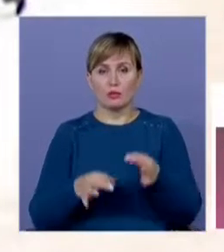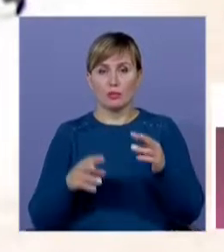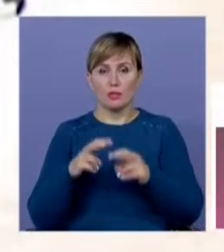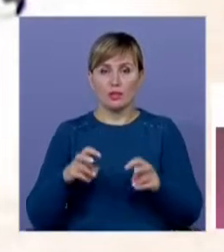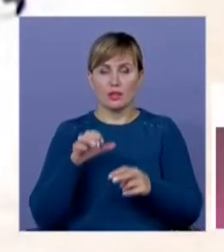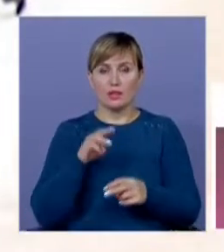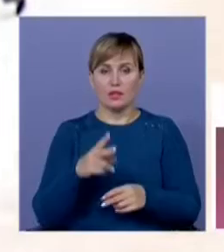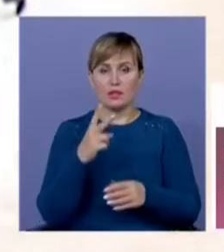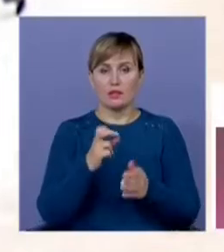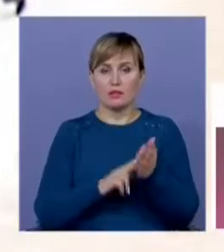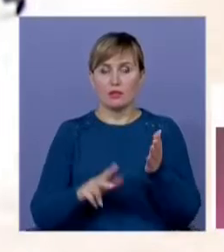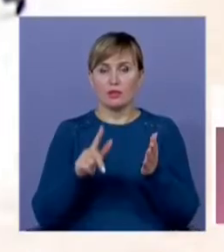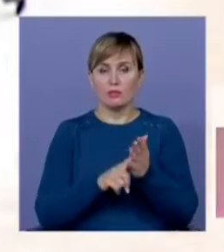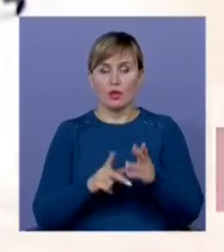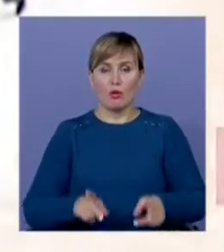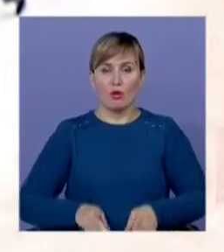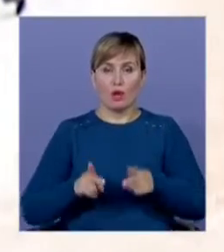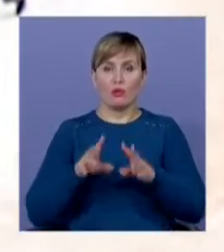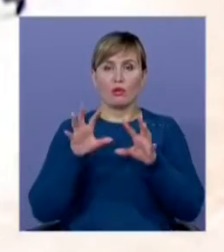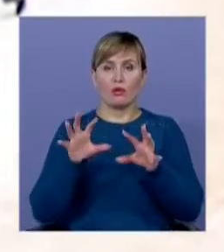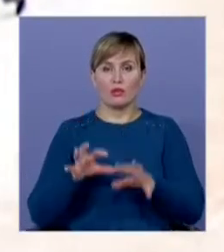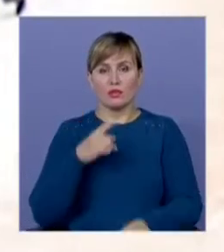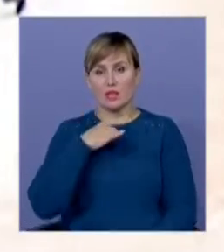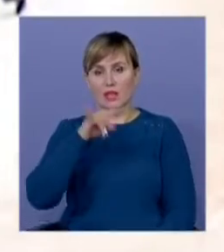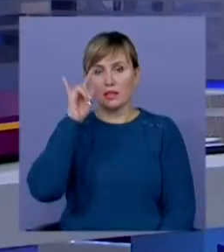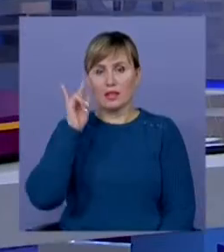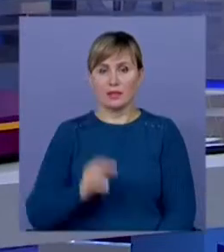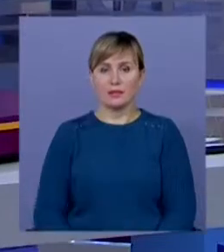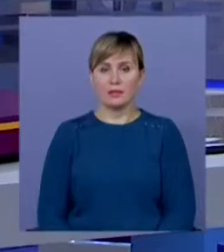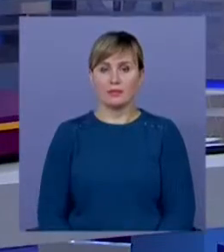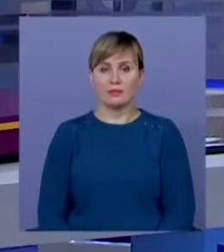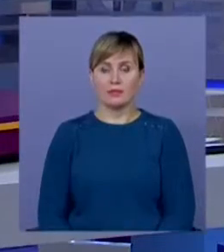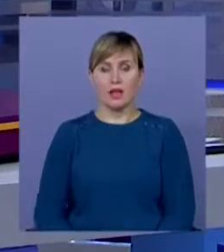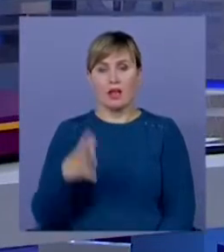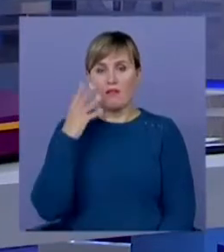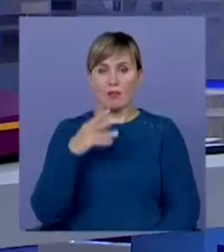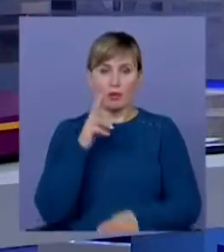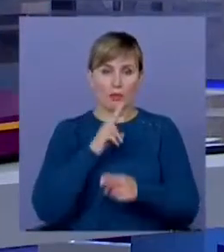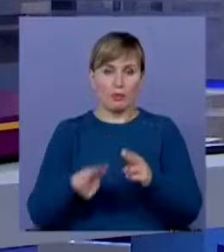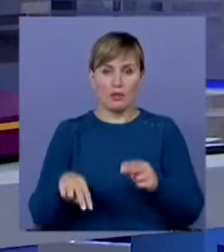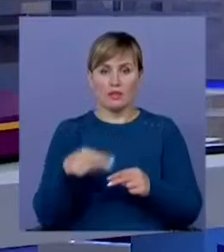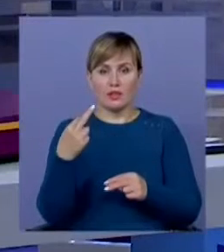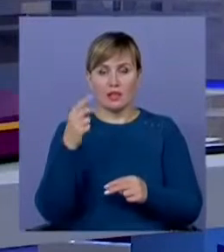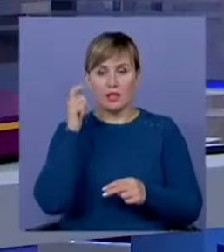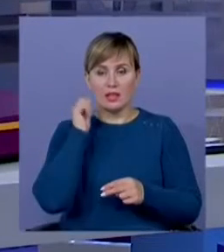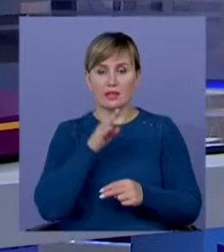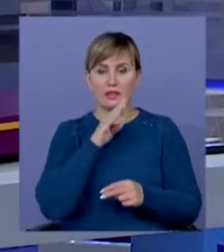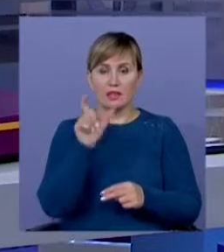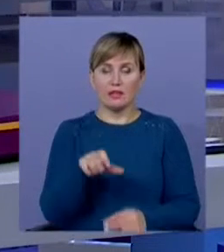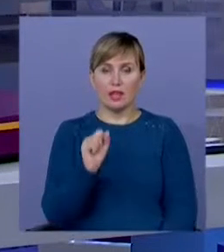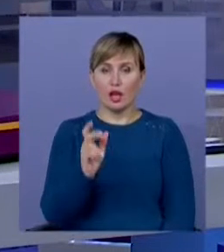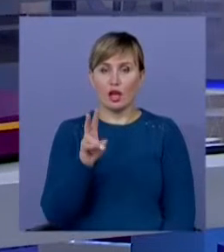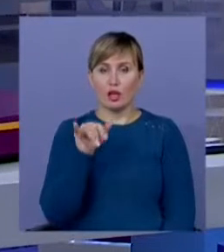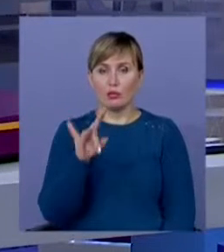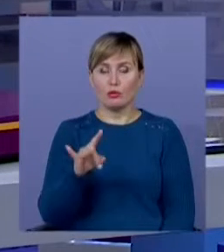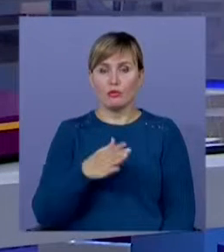по статье 287 Уголовного кодекса Казахстана. В Алматы пропала 22-летняя Акнур Маженова.